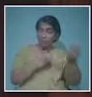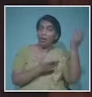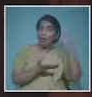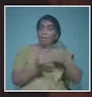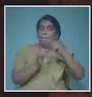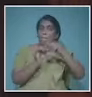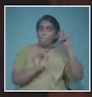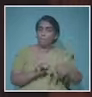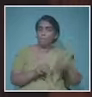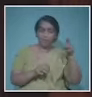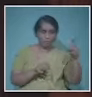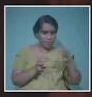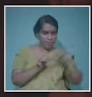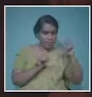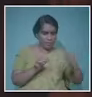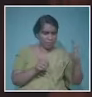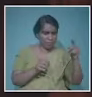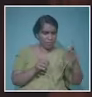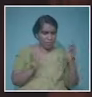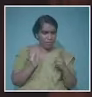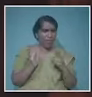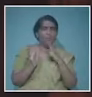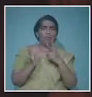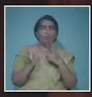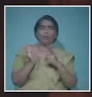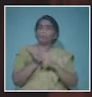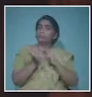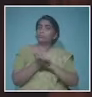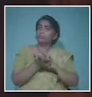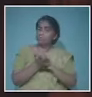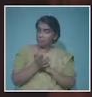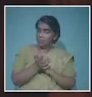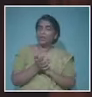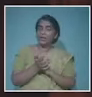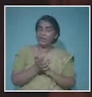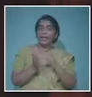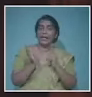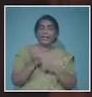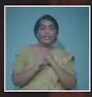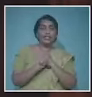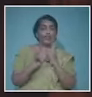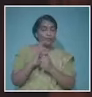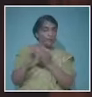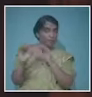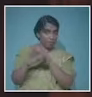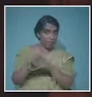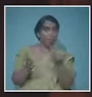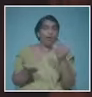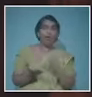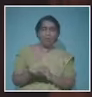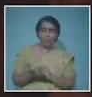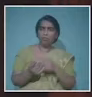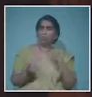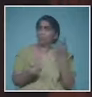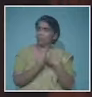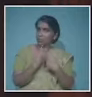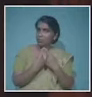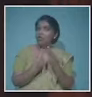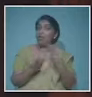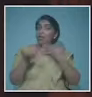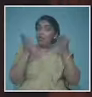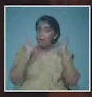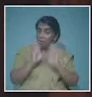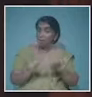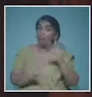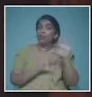පත් කරනවා. පැමිණිලි මණ්ඩලයට ස්වේච්ඡා සංවිධාන වලට ඉදිරිපත් වෙන්න පුළුවන්. ඉදිරිපත් වෙලා මණ්ඩලය මගින් නැවතත් පැමිණිලි පිළිබඳ පරීක්ෂා කරලා